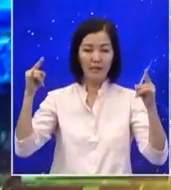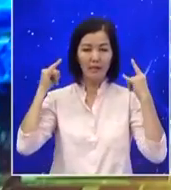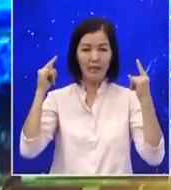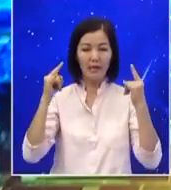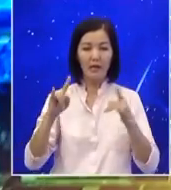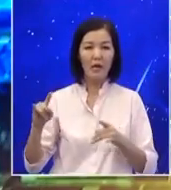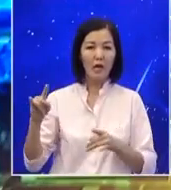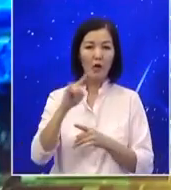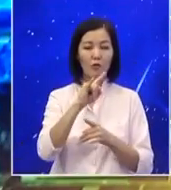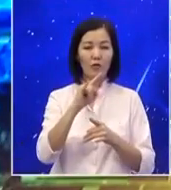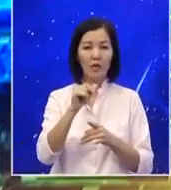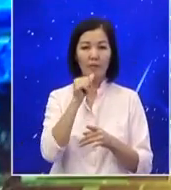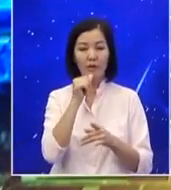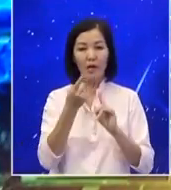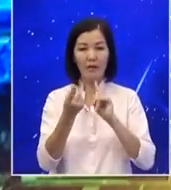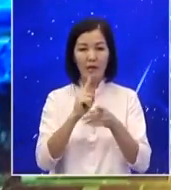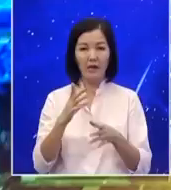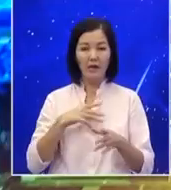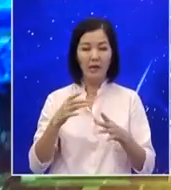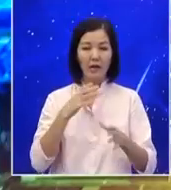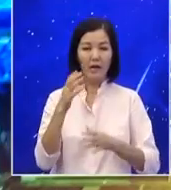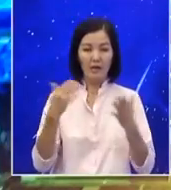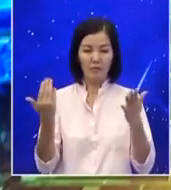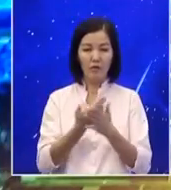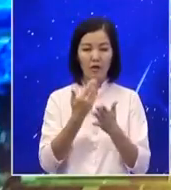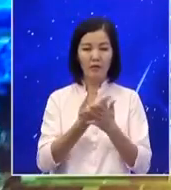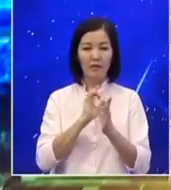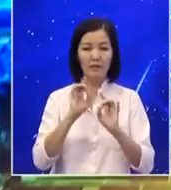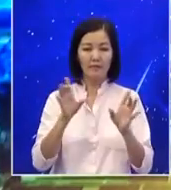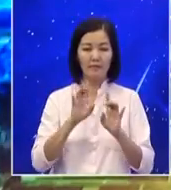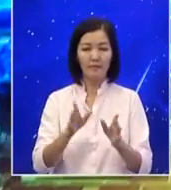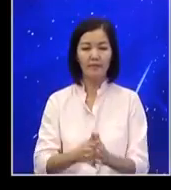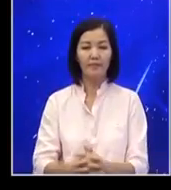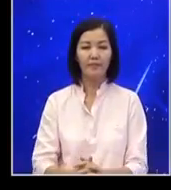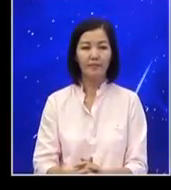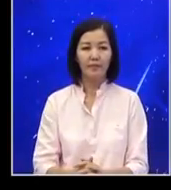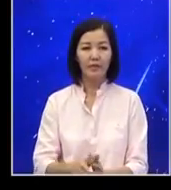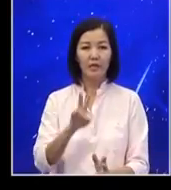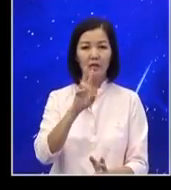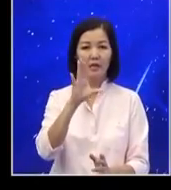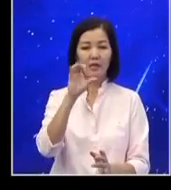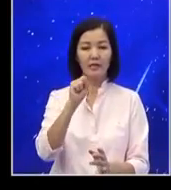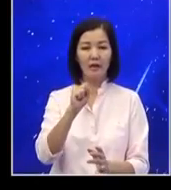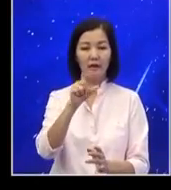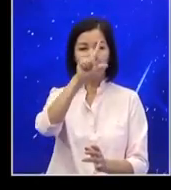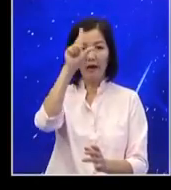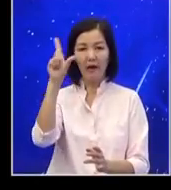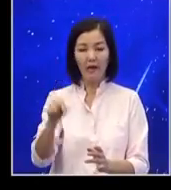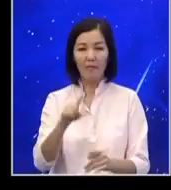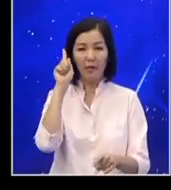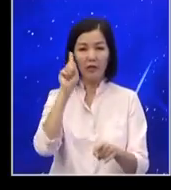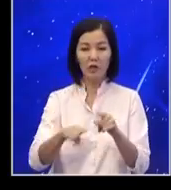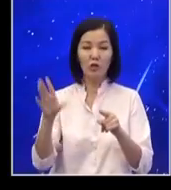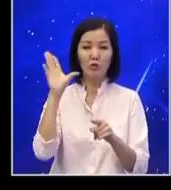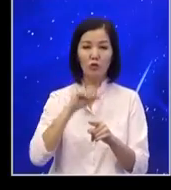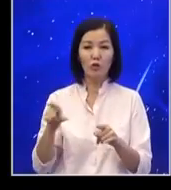палеонтологиялық алаңға айналды. Осы және өзге де әлем жаңалықтары келесі топтамада. НАСА айға апаратын ең қысқа жолды тапты. Үйім